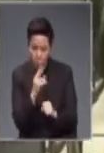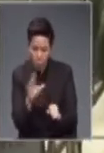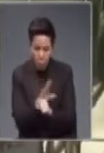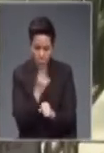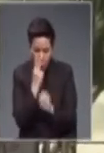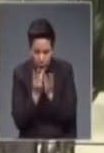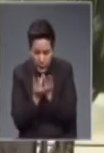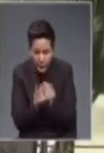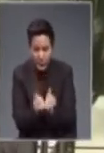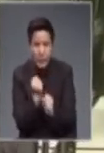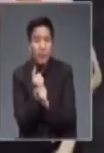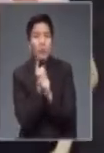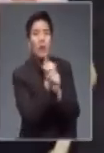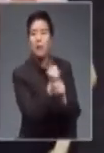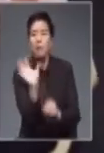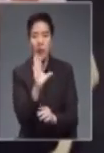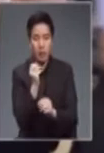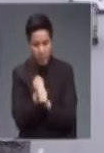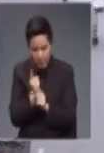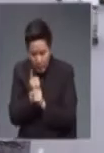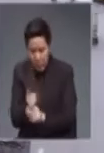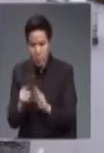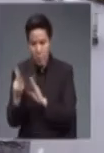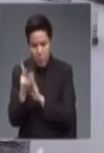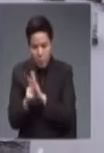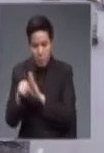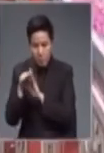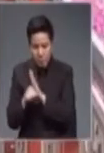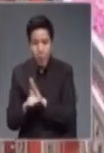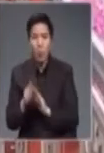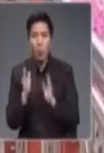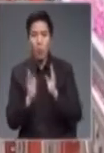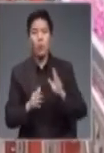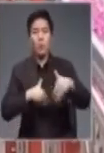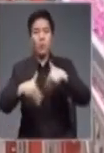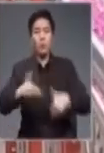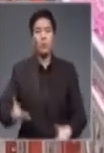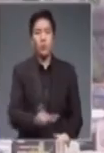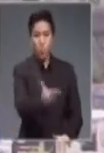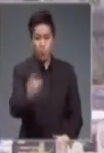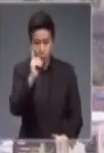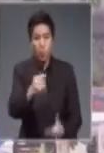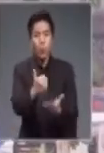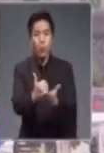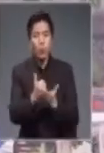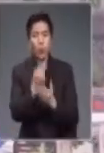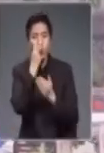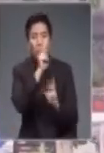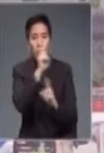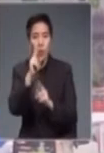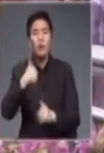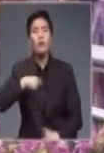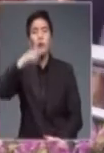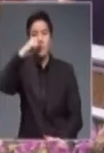างผลการดำเนินการที่เรียกว่าพันธกิจสัมพันธ์กับการรับใช้สังคมของมหาวิทยาลัยราชภัฏอุตรดิตถ์ที่เข้า